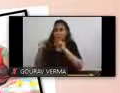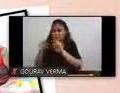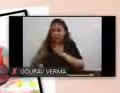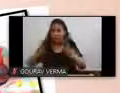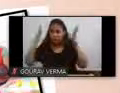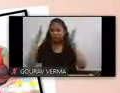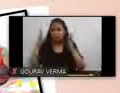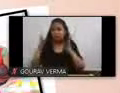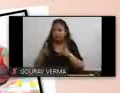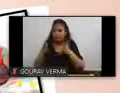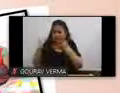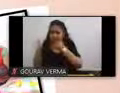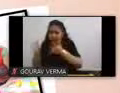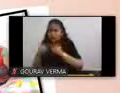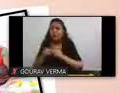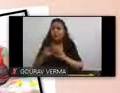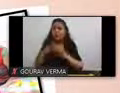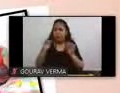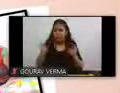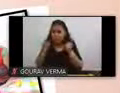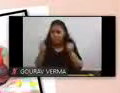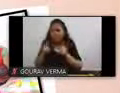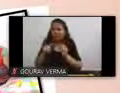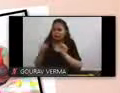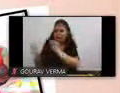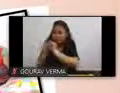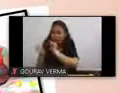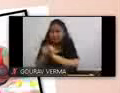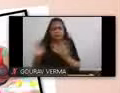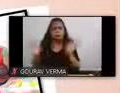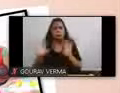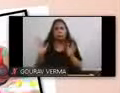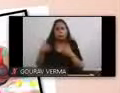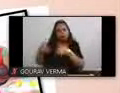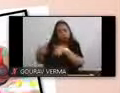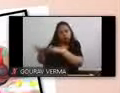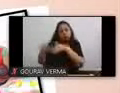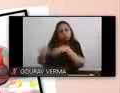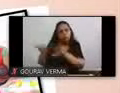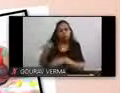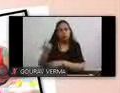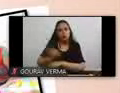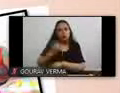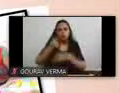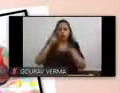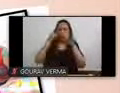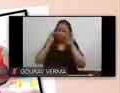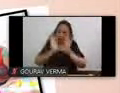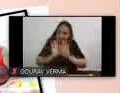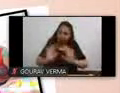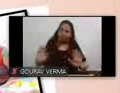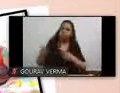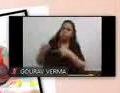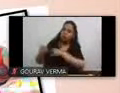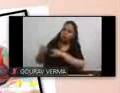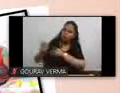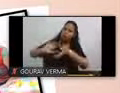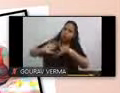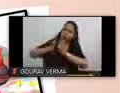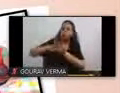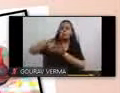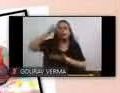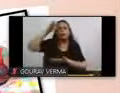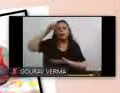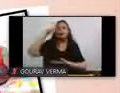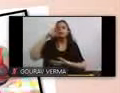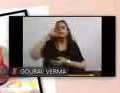usko usse kheloge to usko thoda akele shanti se rehne do, abhi wo seekhega dheere dheere. Now what